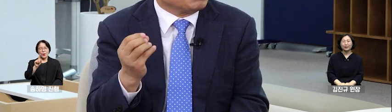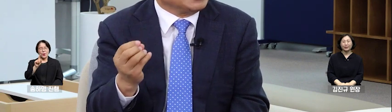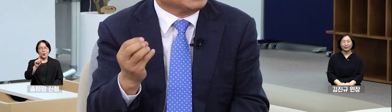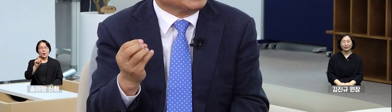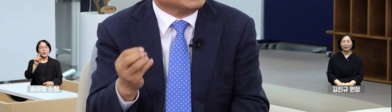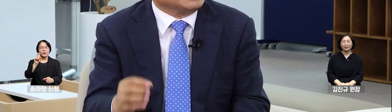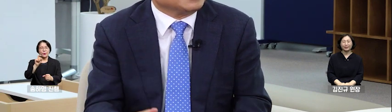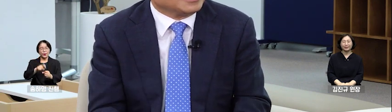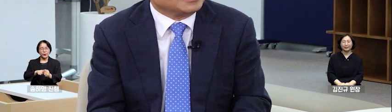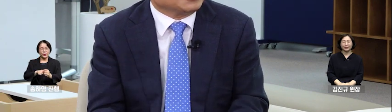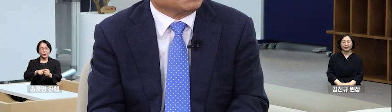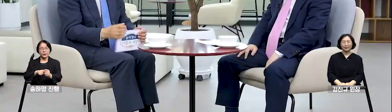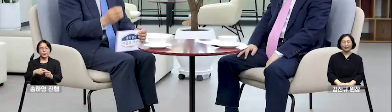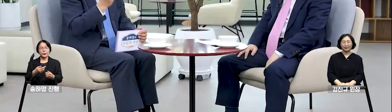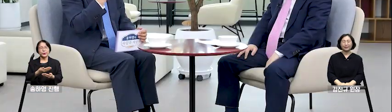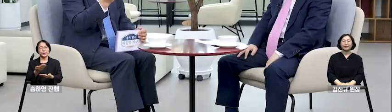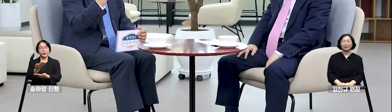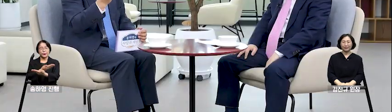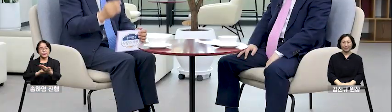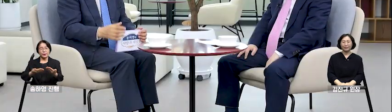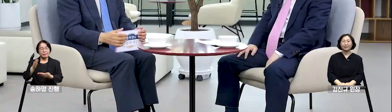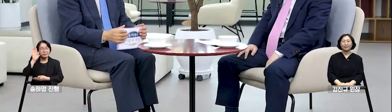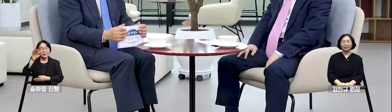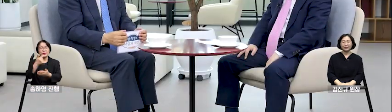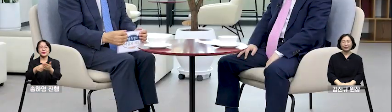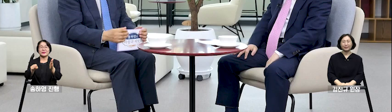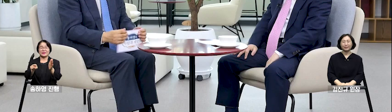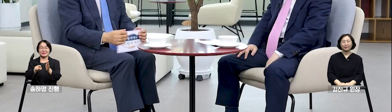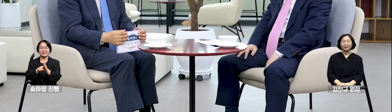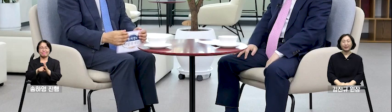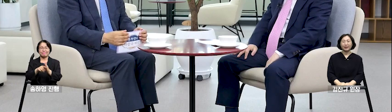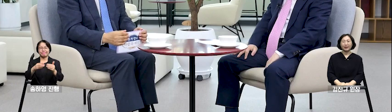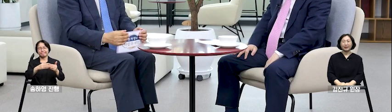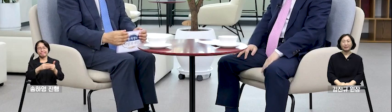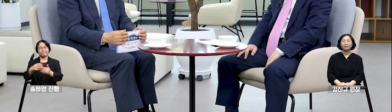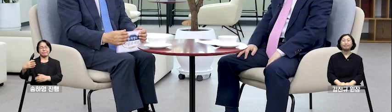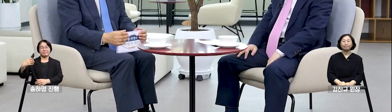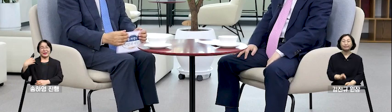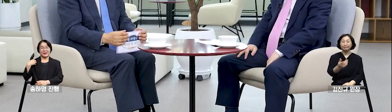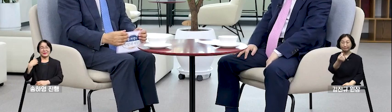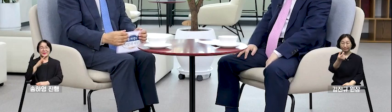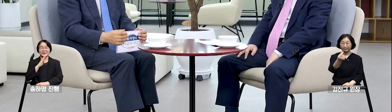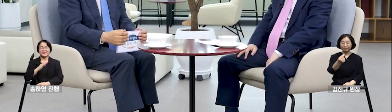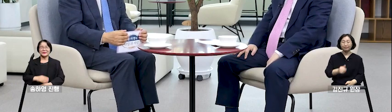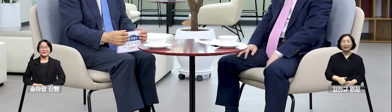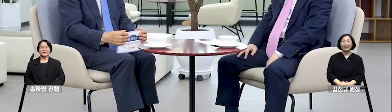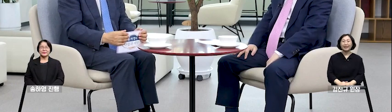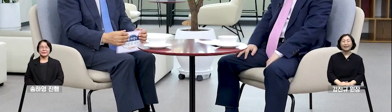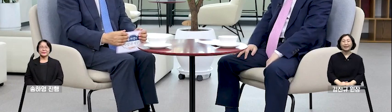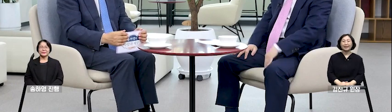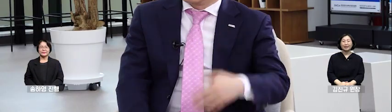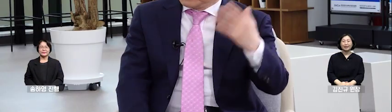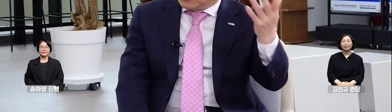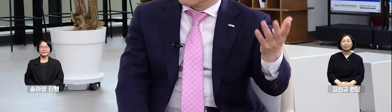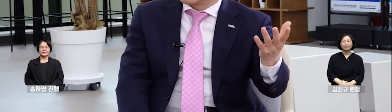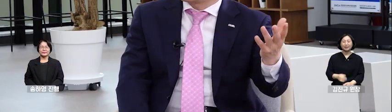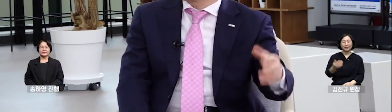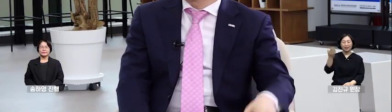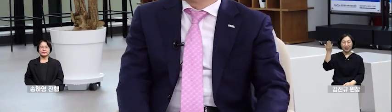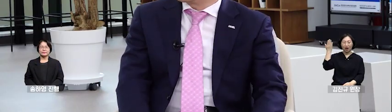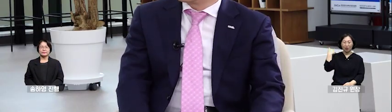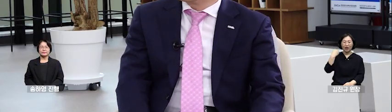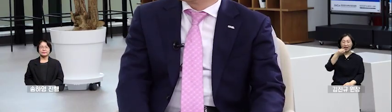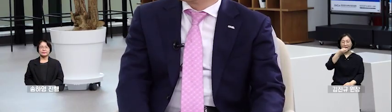공유하는 것을 같이 꾸는 미래를 위해서 우리가 주도해야 된다 네 저는 그렇게 생각합니다 제가 이제 과거의 뭐